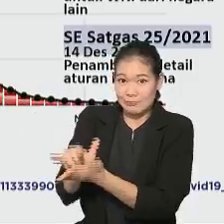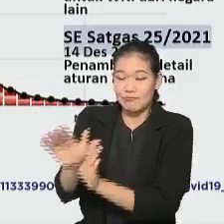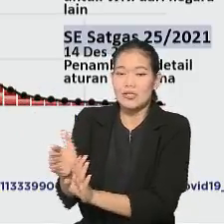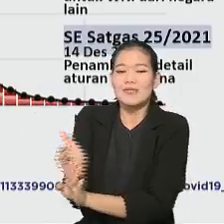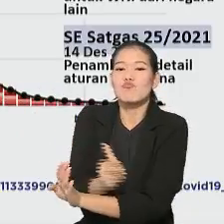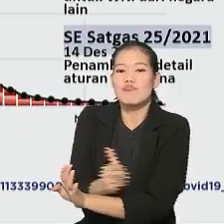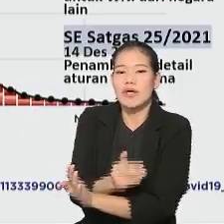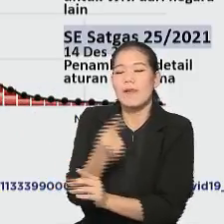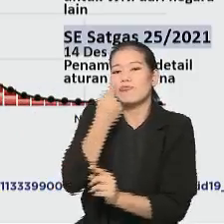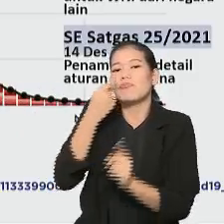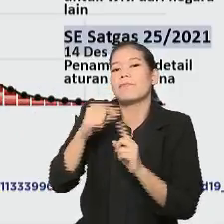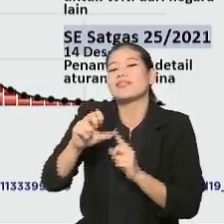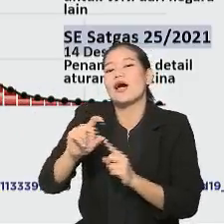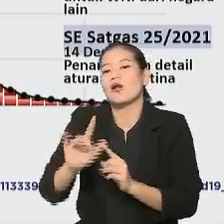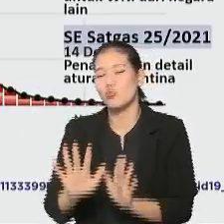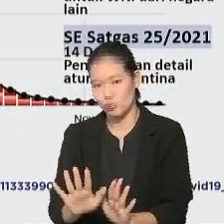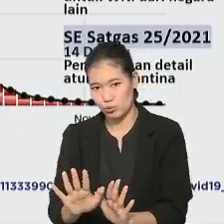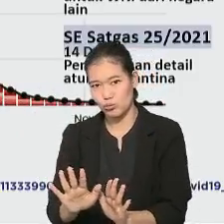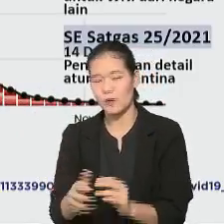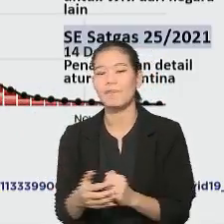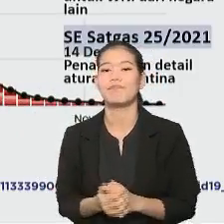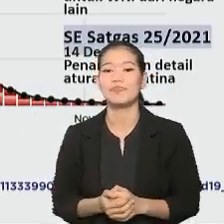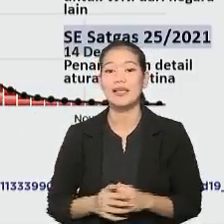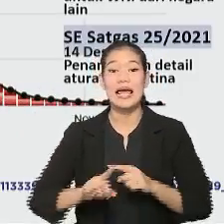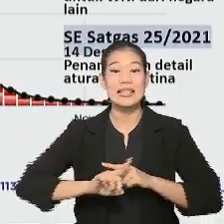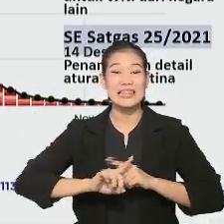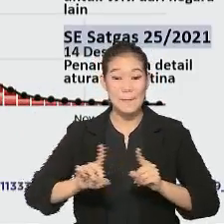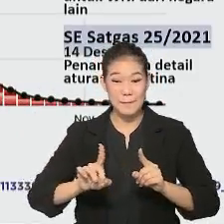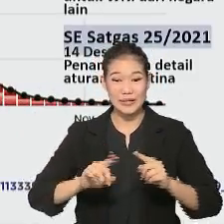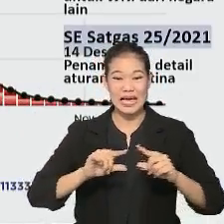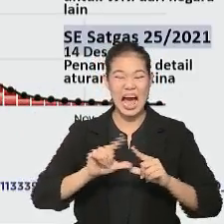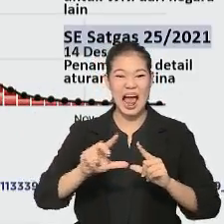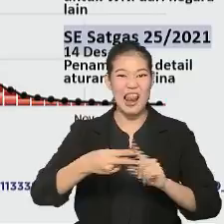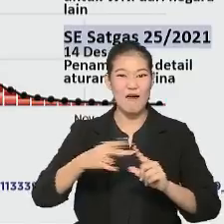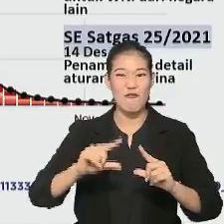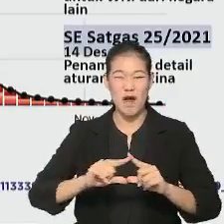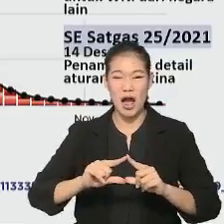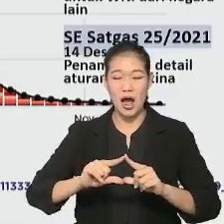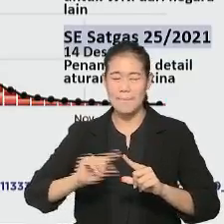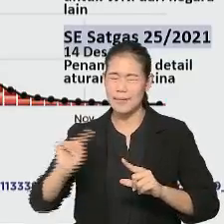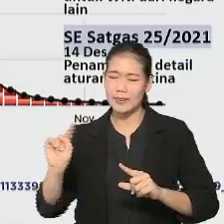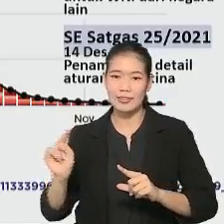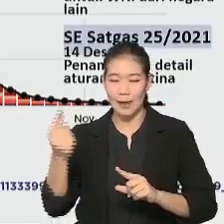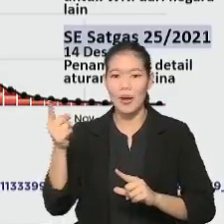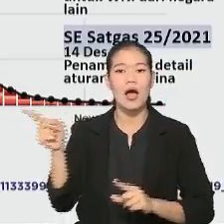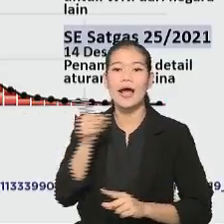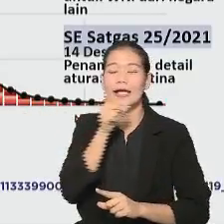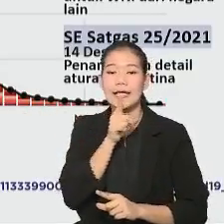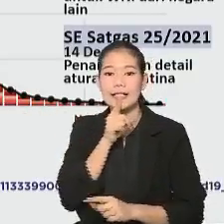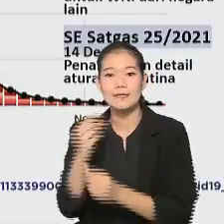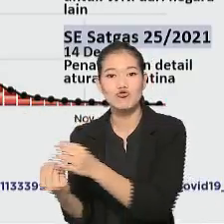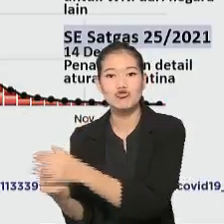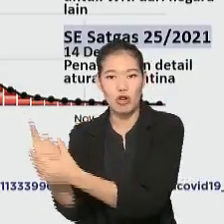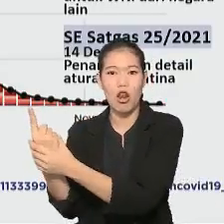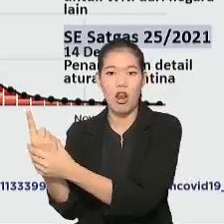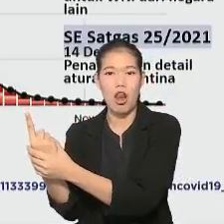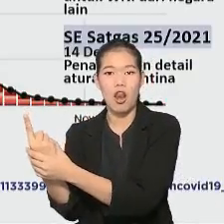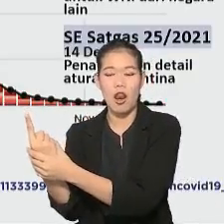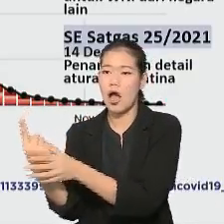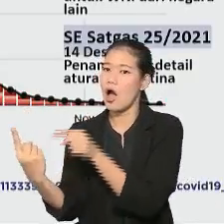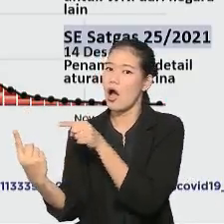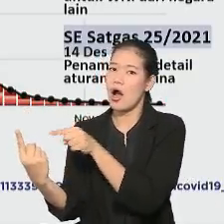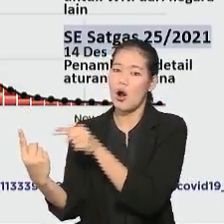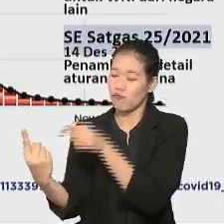Indonesia. Namun, ketika varian Alpha pertama kali ditemukan di Inggris, dan menjadi varian of